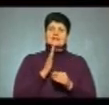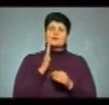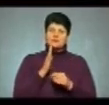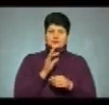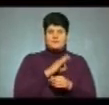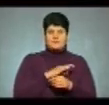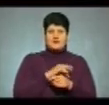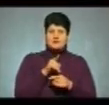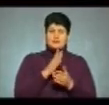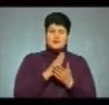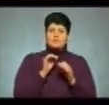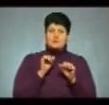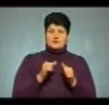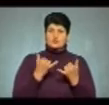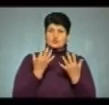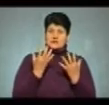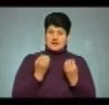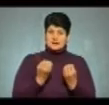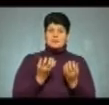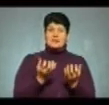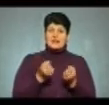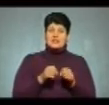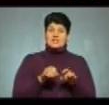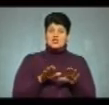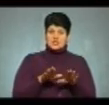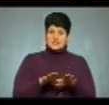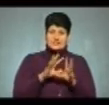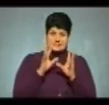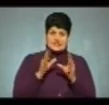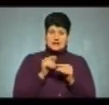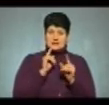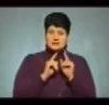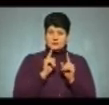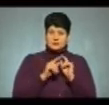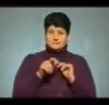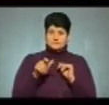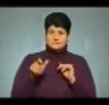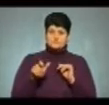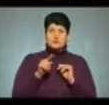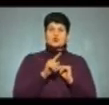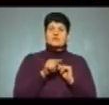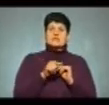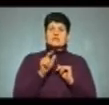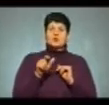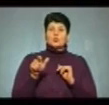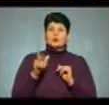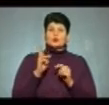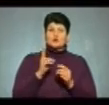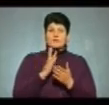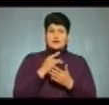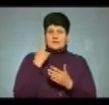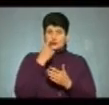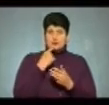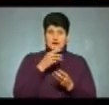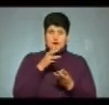Але вони мають право на сьогоднішній день прийняти рішення на загальних зборах мешканців, щоб ті люди, які користуються